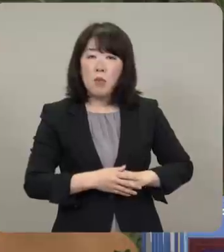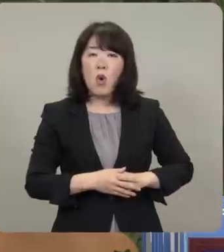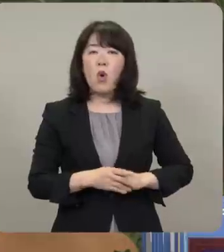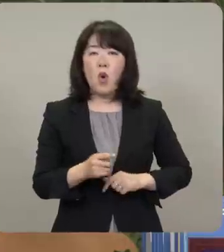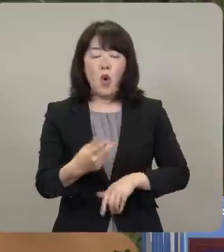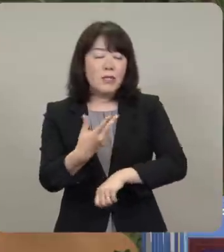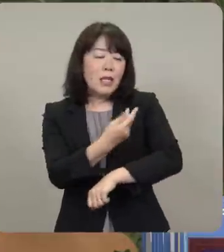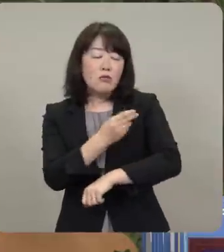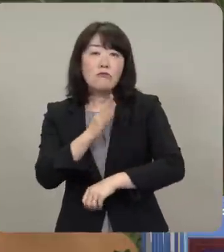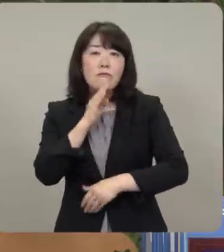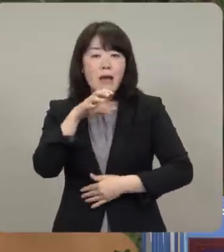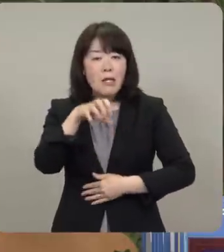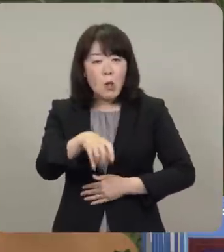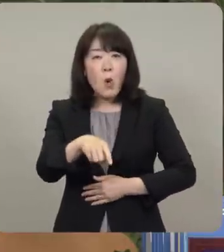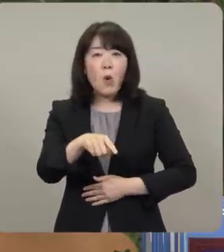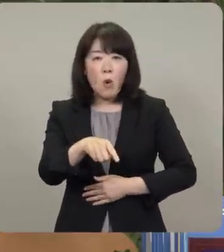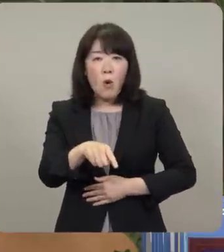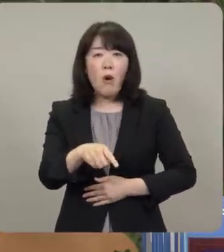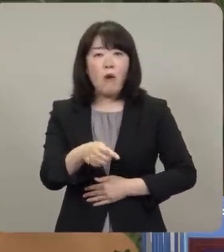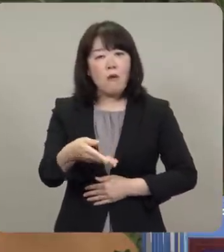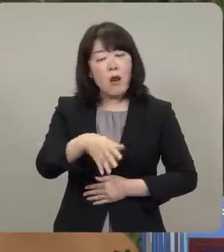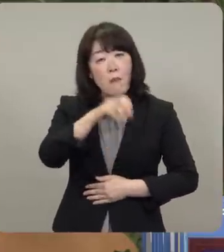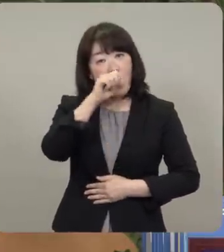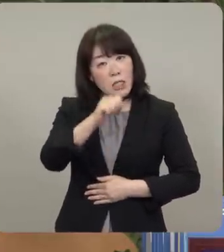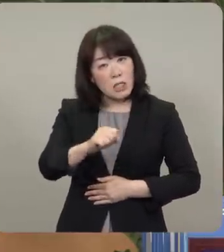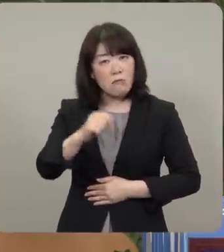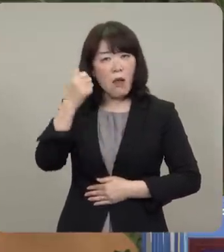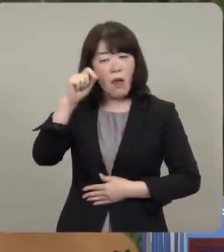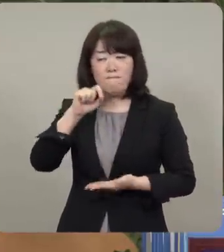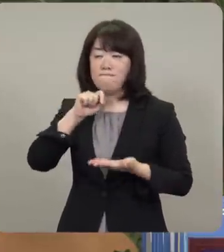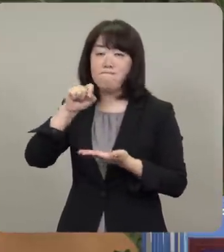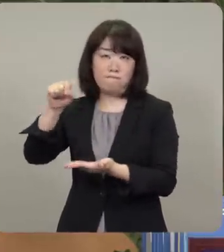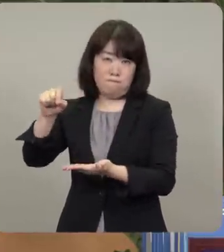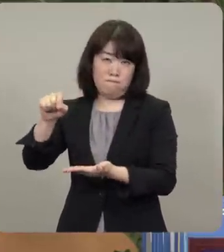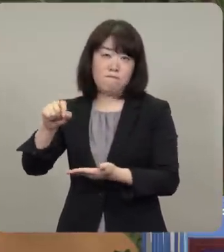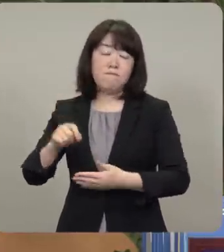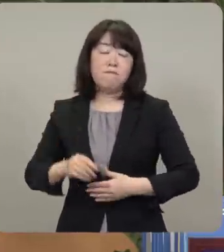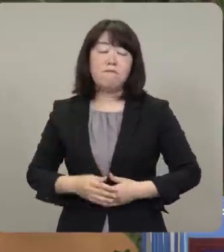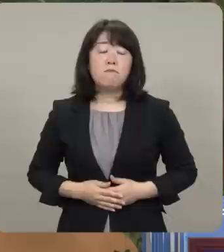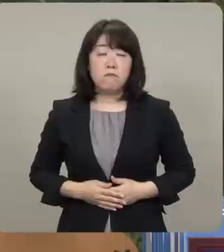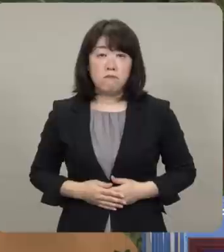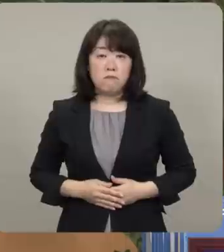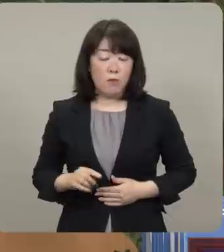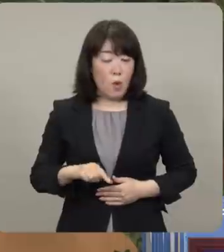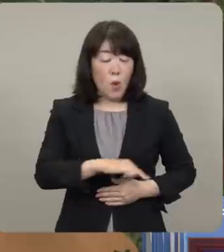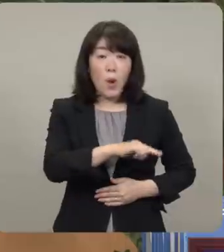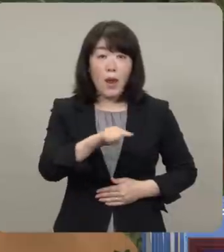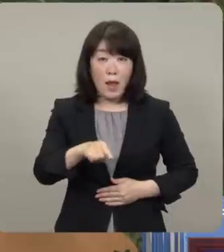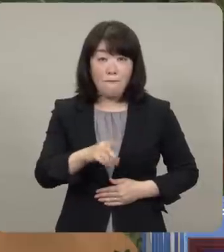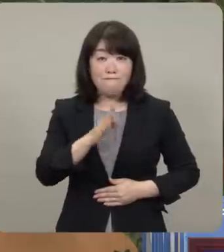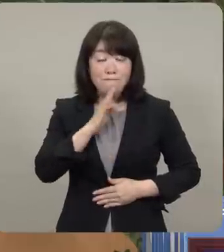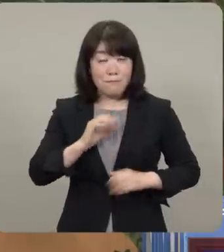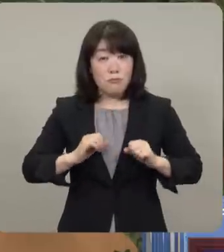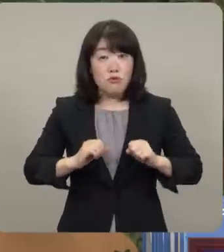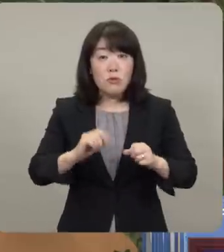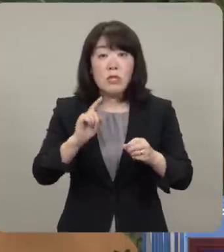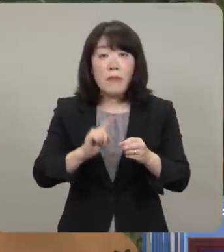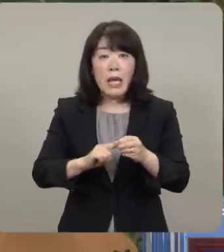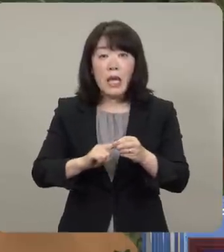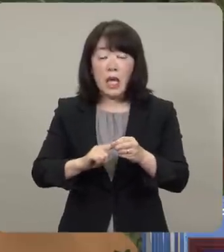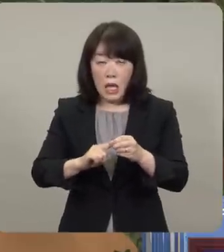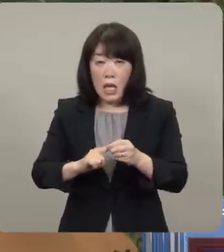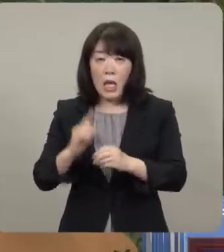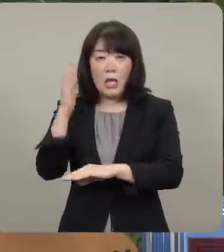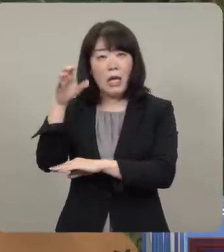利用することも提案していきたいと考えておりますこれらを実現するためには自治体の